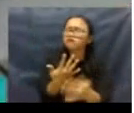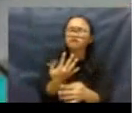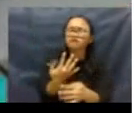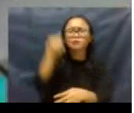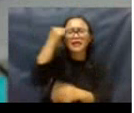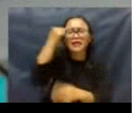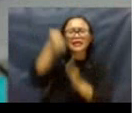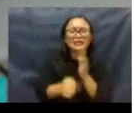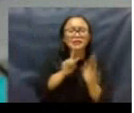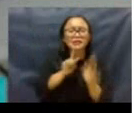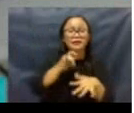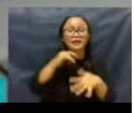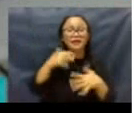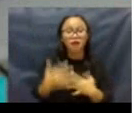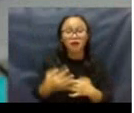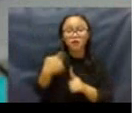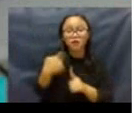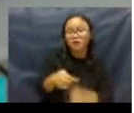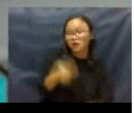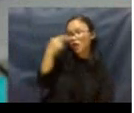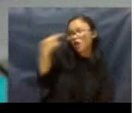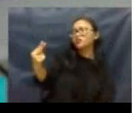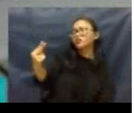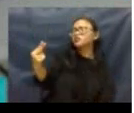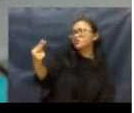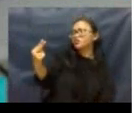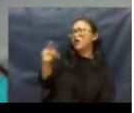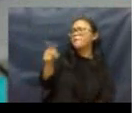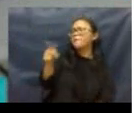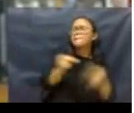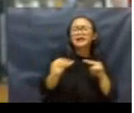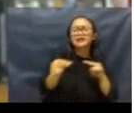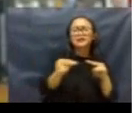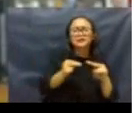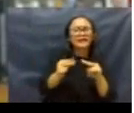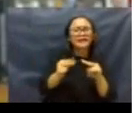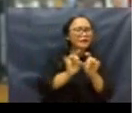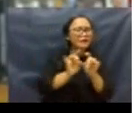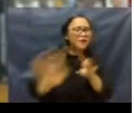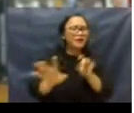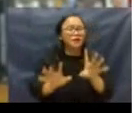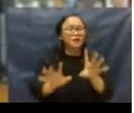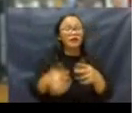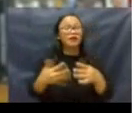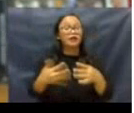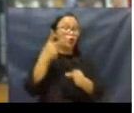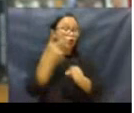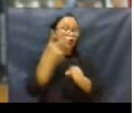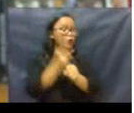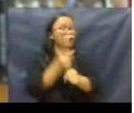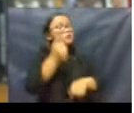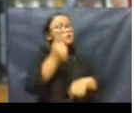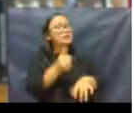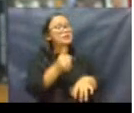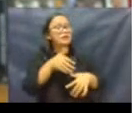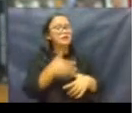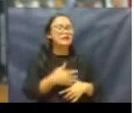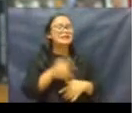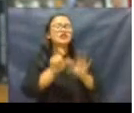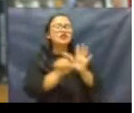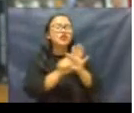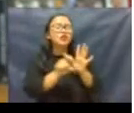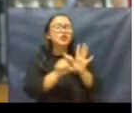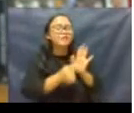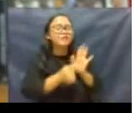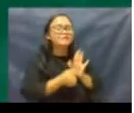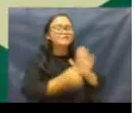dan melihat sesuatu dari sudut pandang yang berbeda. Guru dapat memberikan demonstrasi lewat dua